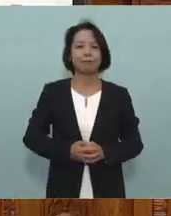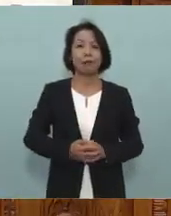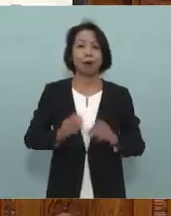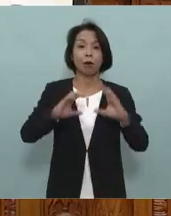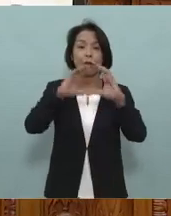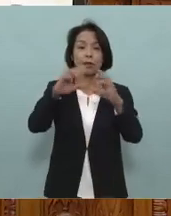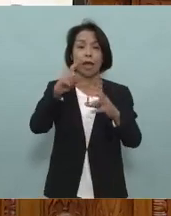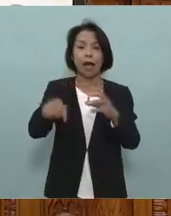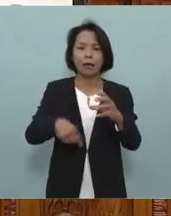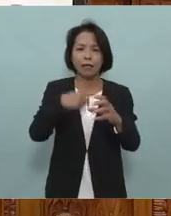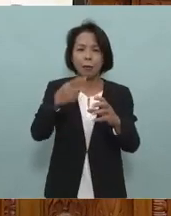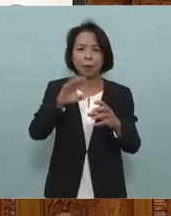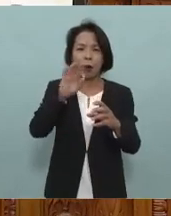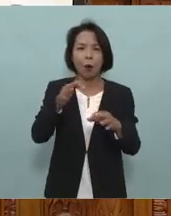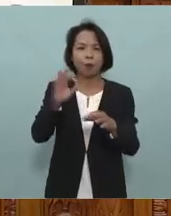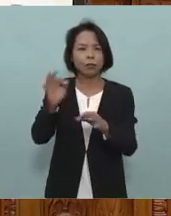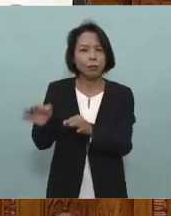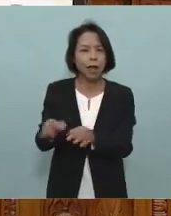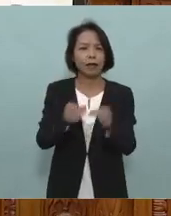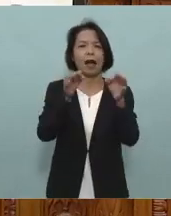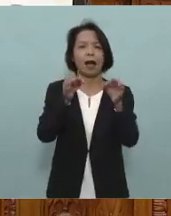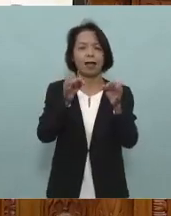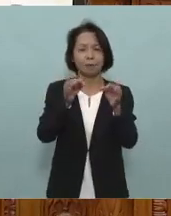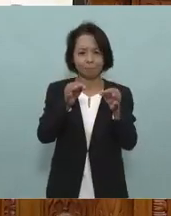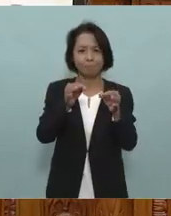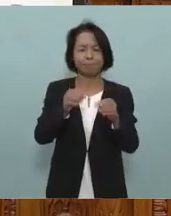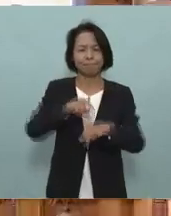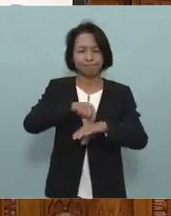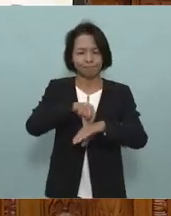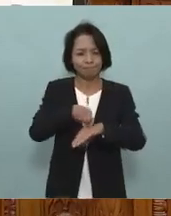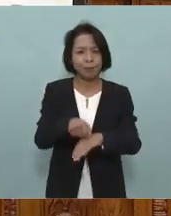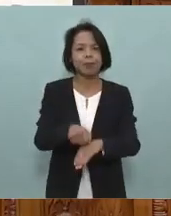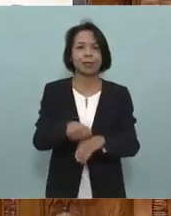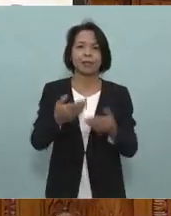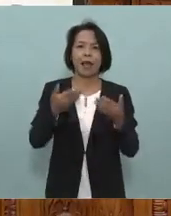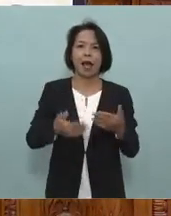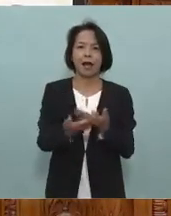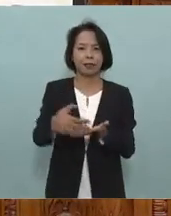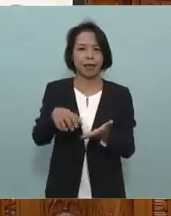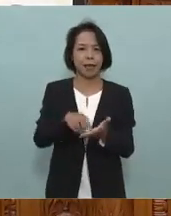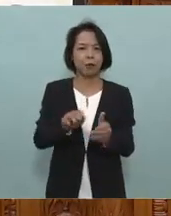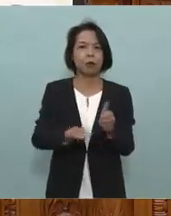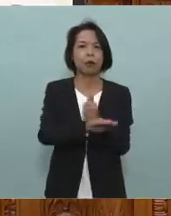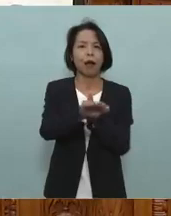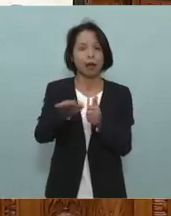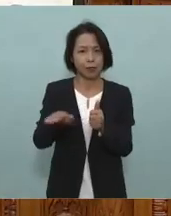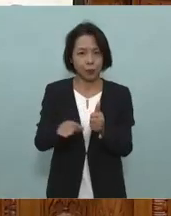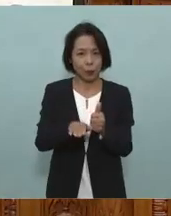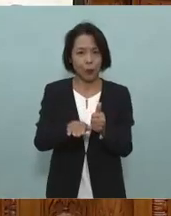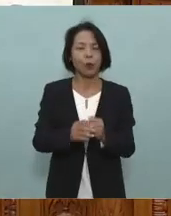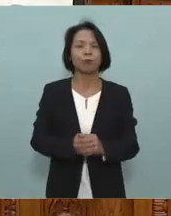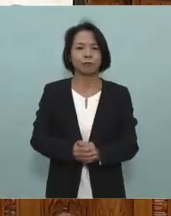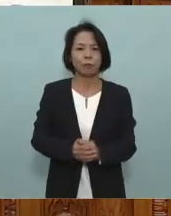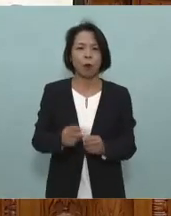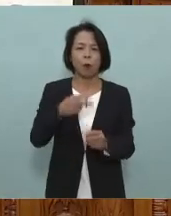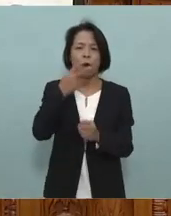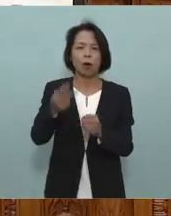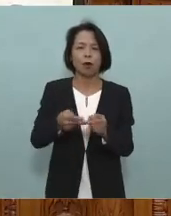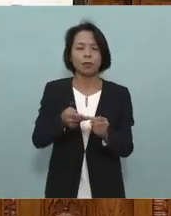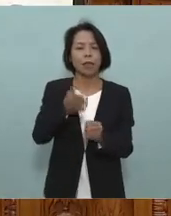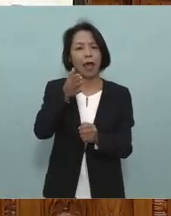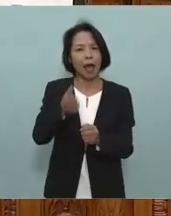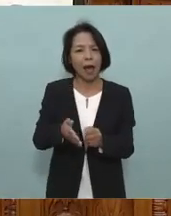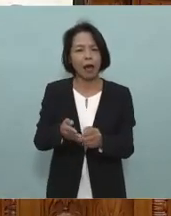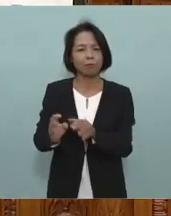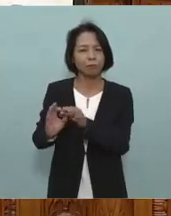世界規模の物価高急速に厳しさを増す安全保障環境2年半にもわたっ